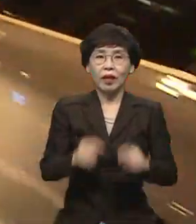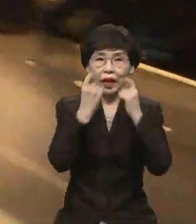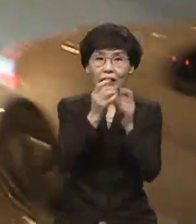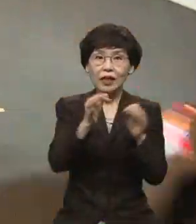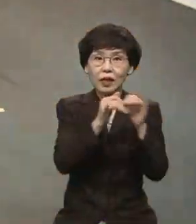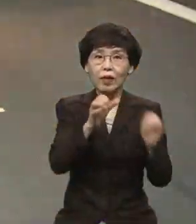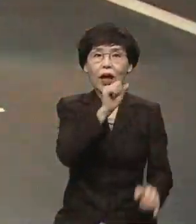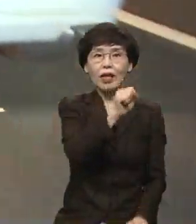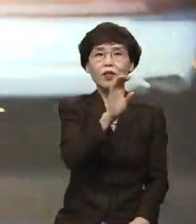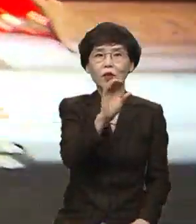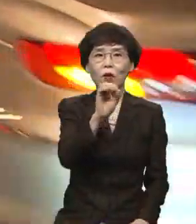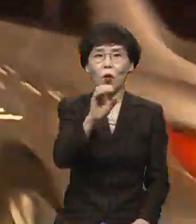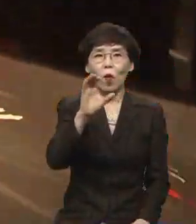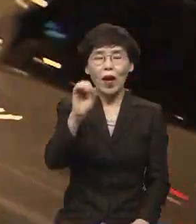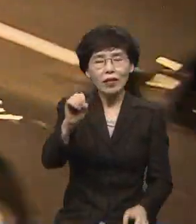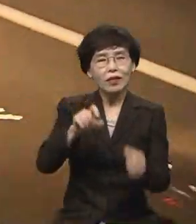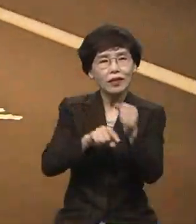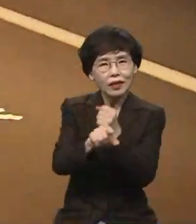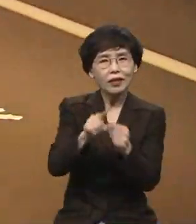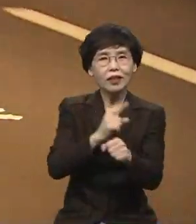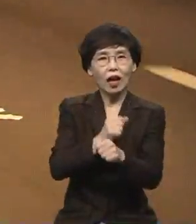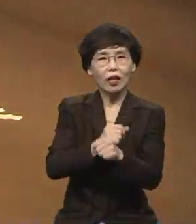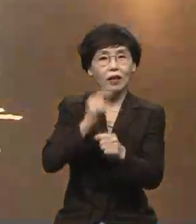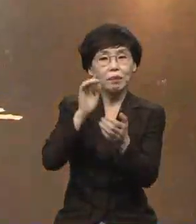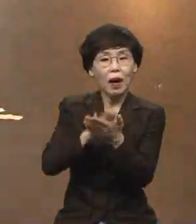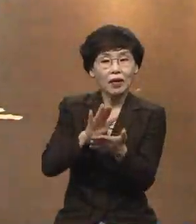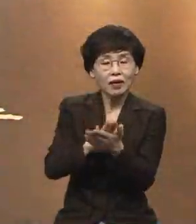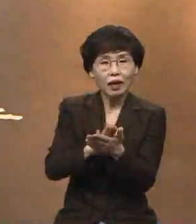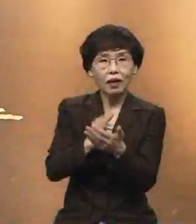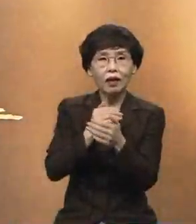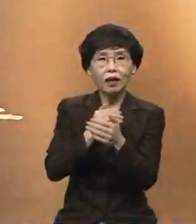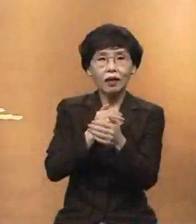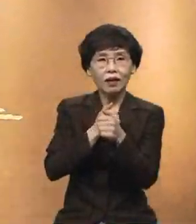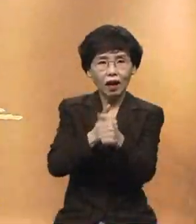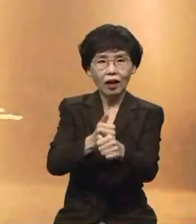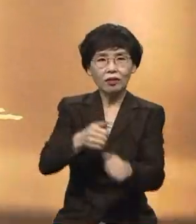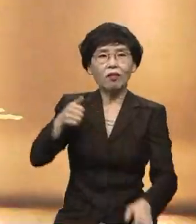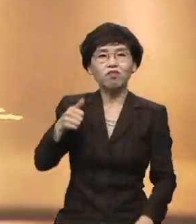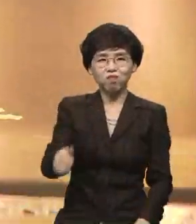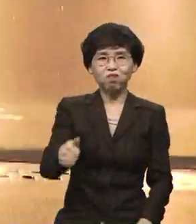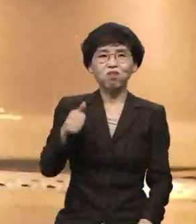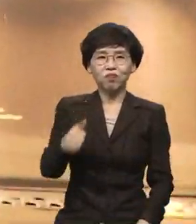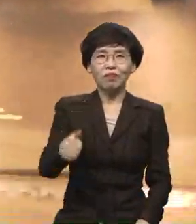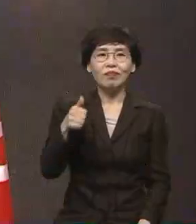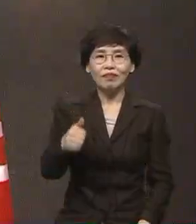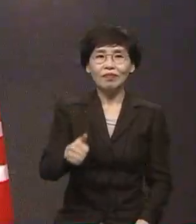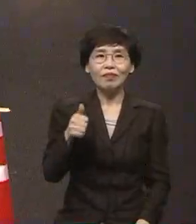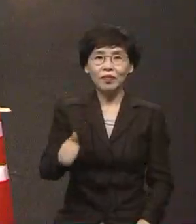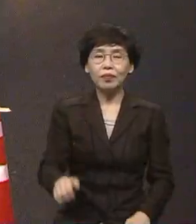자영업자들은 SOS 신호를 의미하는 일정한 박자에 맞춰 자동차 경적을 울리기도 합니다.